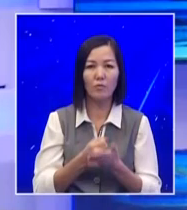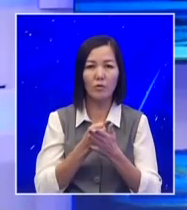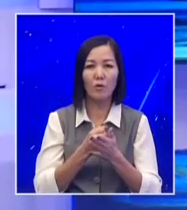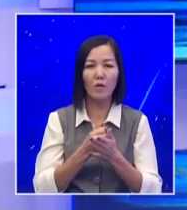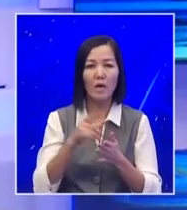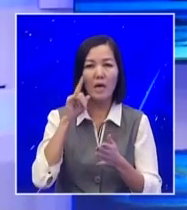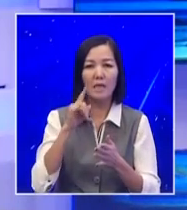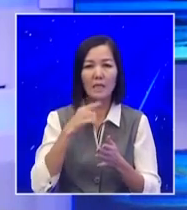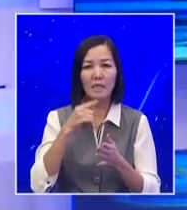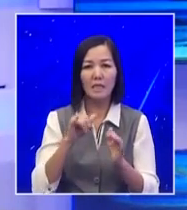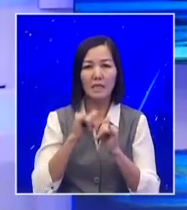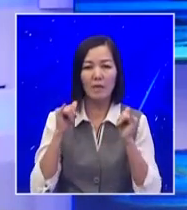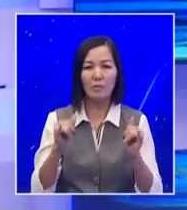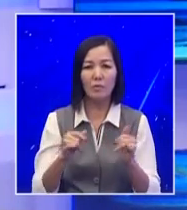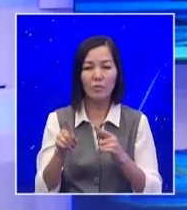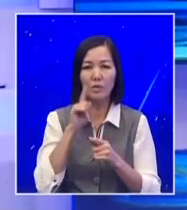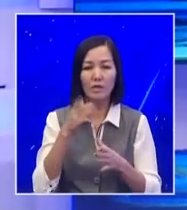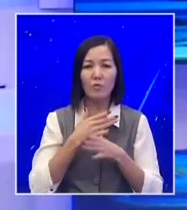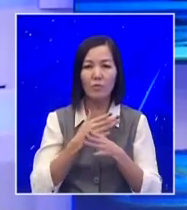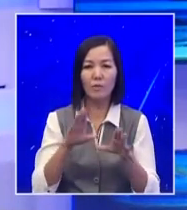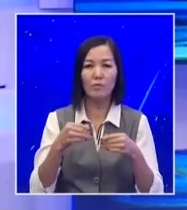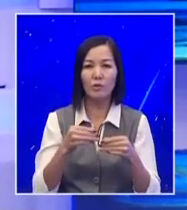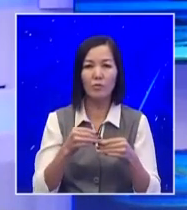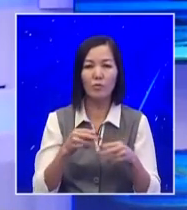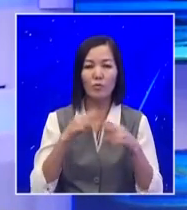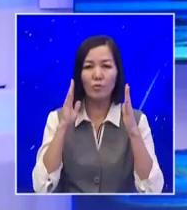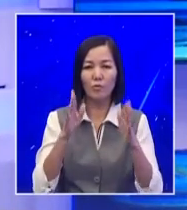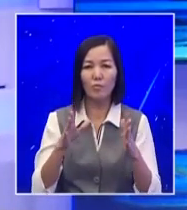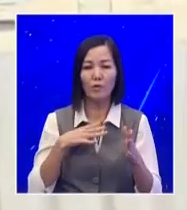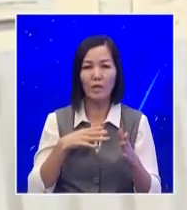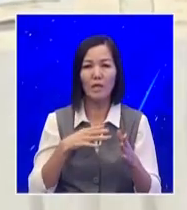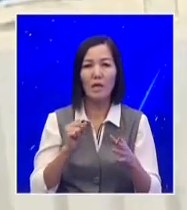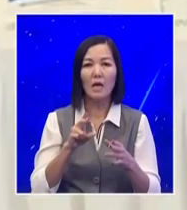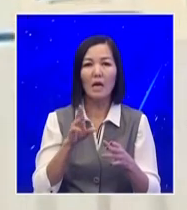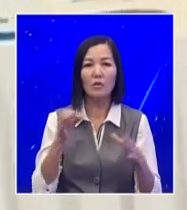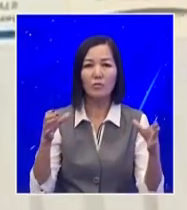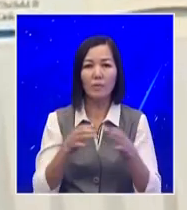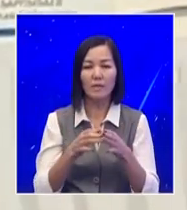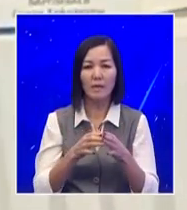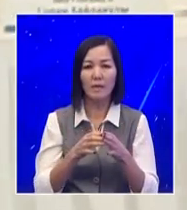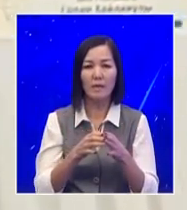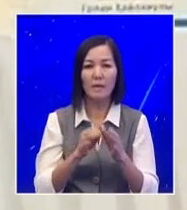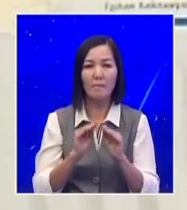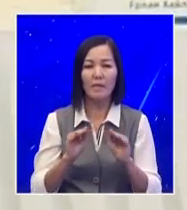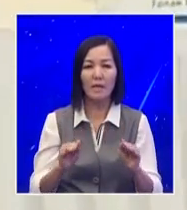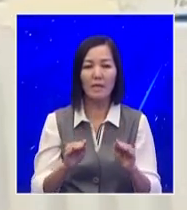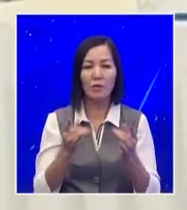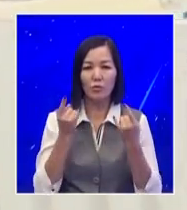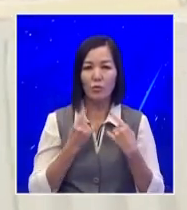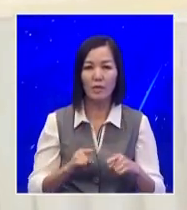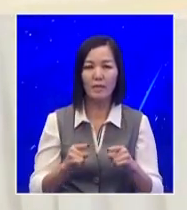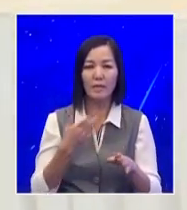басқа қазақ тілінің мәртебесін көтеру, жастарға көмек көрсету мәселелеріне көп көңіл бөлінген. Ақжолдықтар балалы